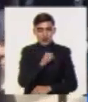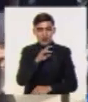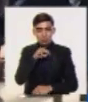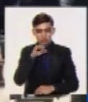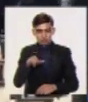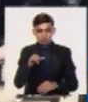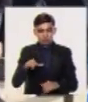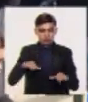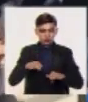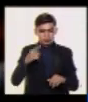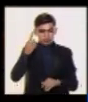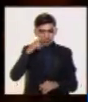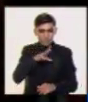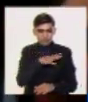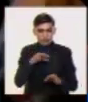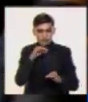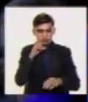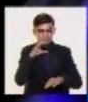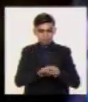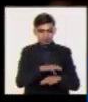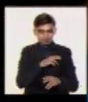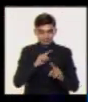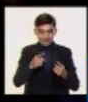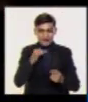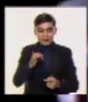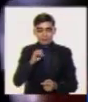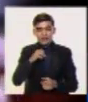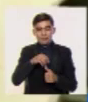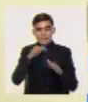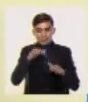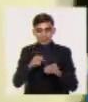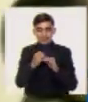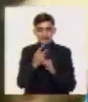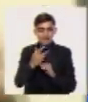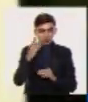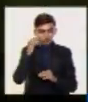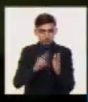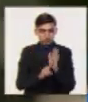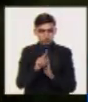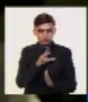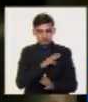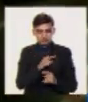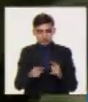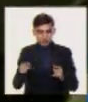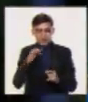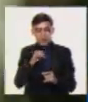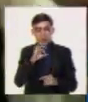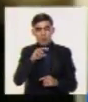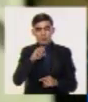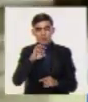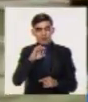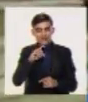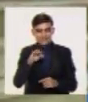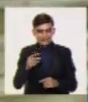жаппай тәртіпсіздікті ұйымдастырды деген күдікке ілінді. Армениядағы наразылық 13 қарашадан бері жалғасып келеді. Оппозиция